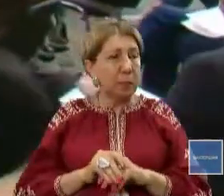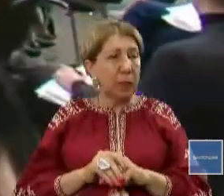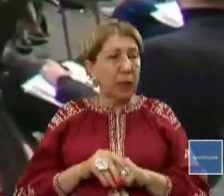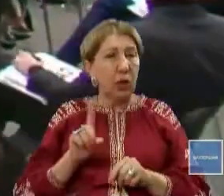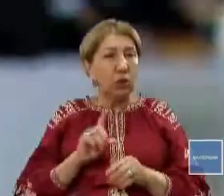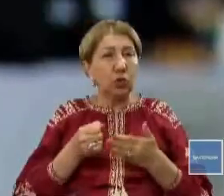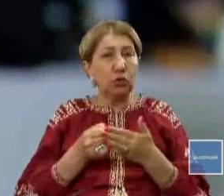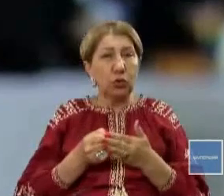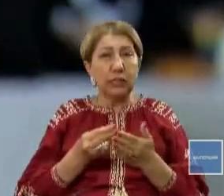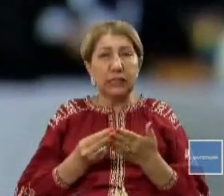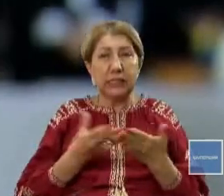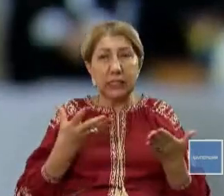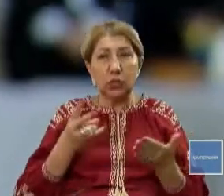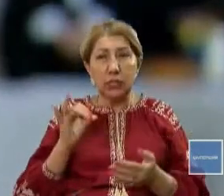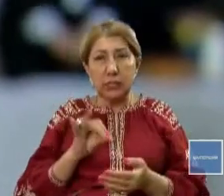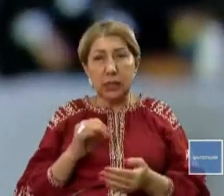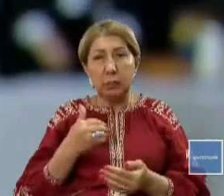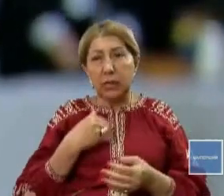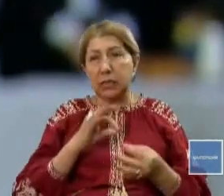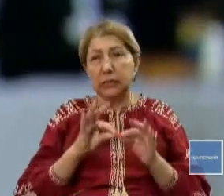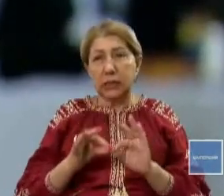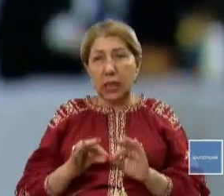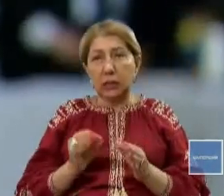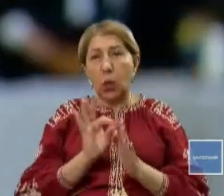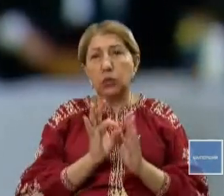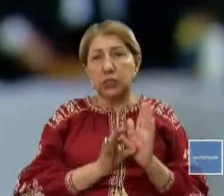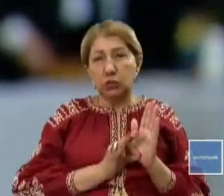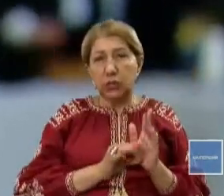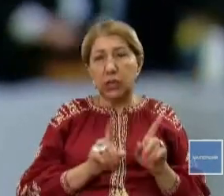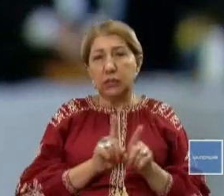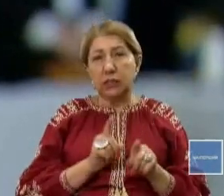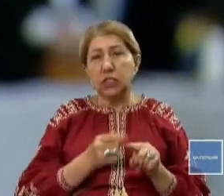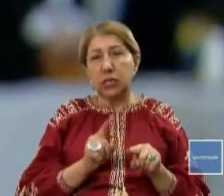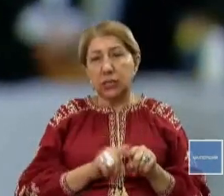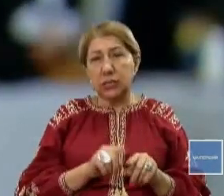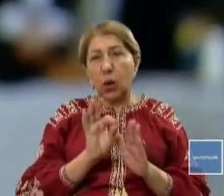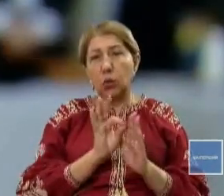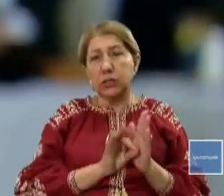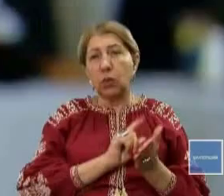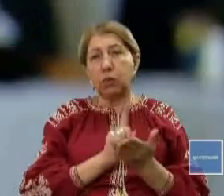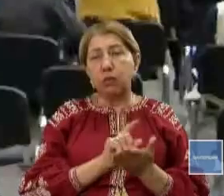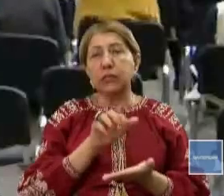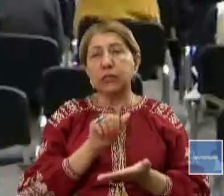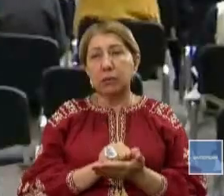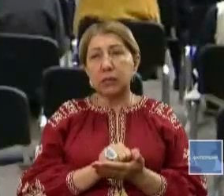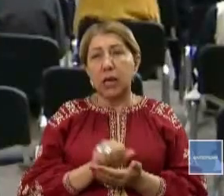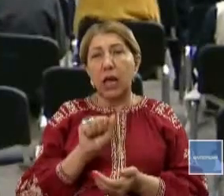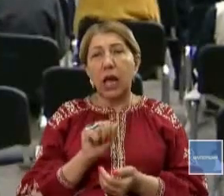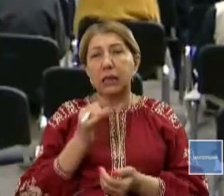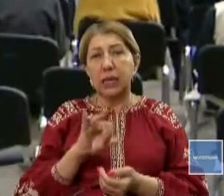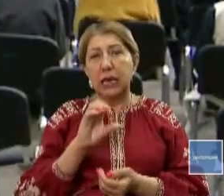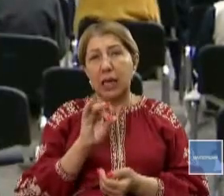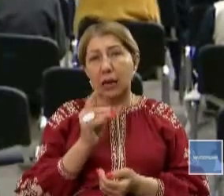щодо цінності мені складно оцінювати. Все ж таки це оцінкою повинен займатися Андрій